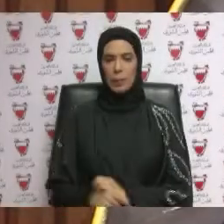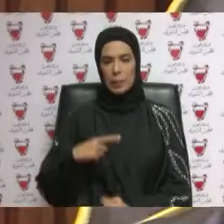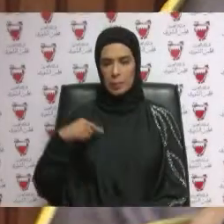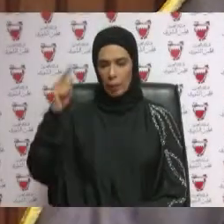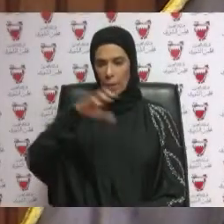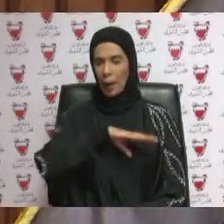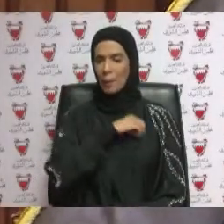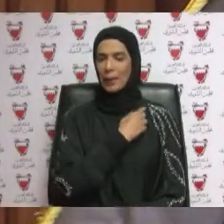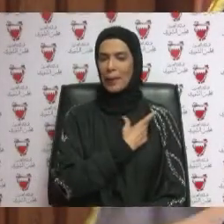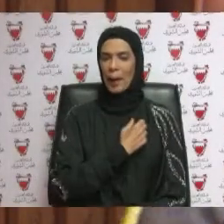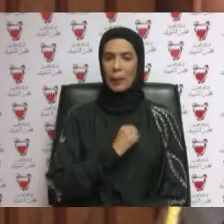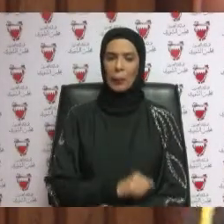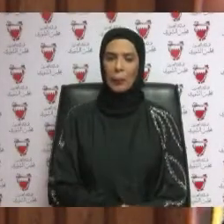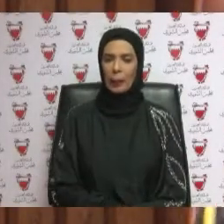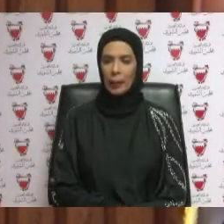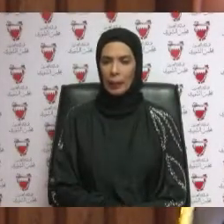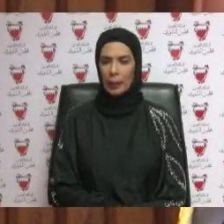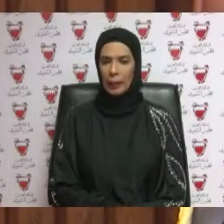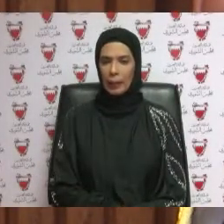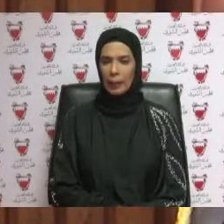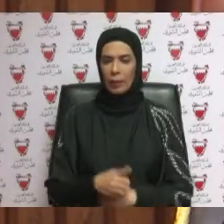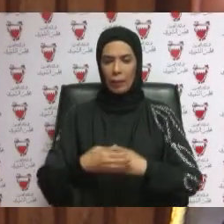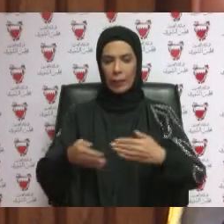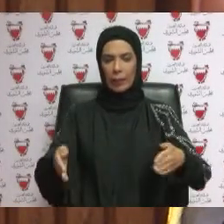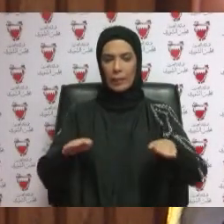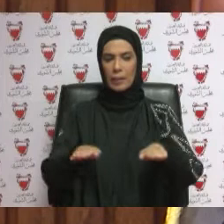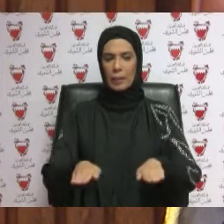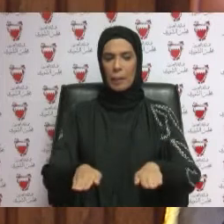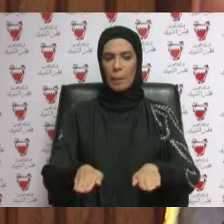بسم الله الرحمن الرحيم. نفتتح الجلسة.